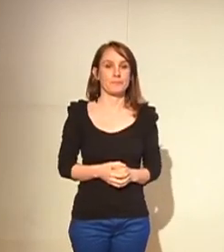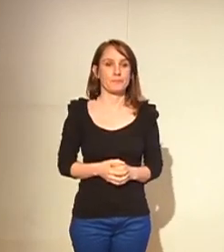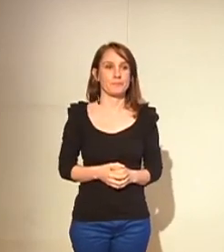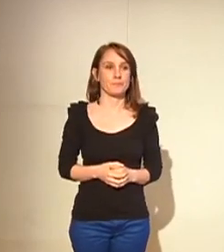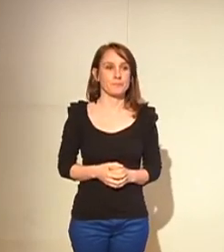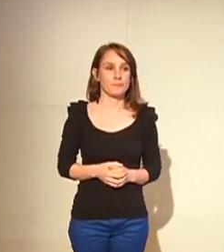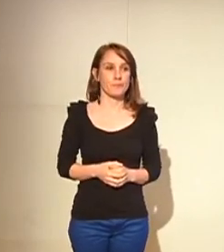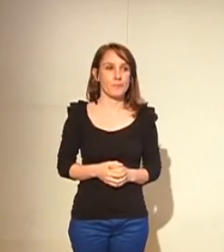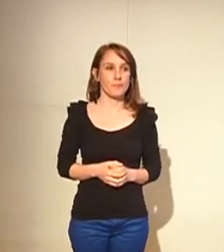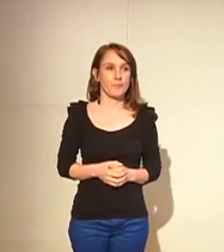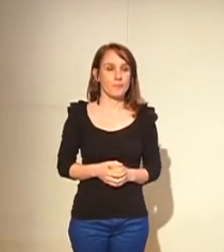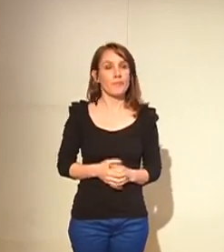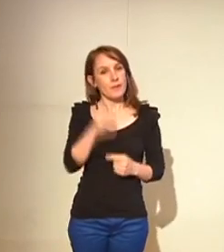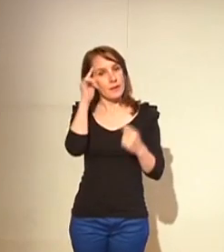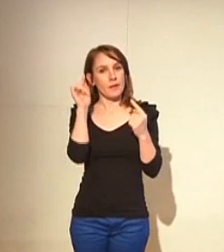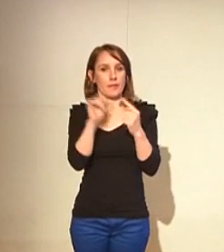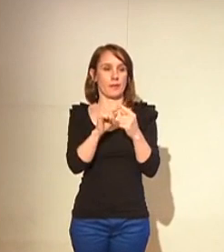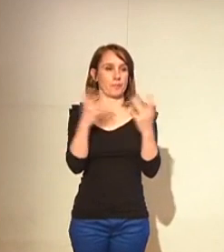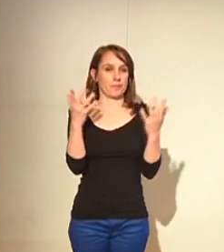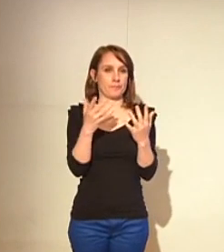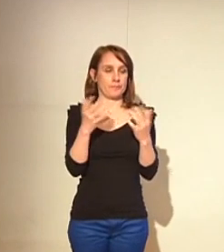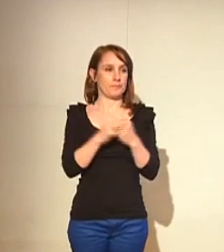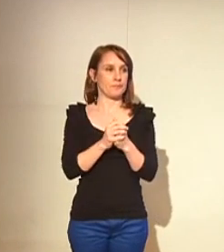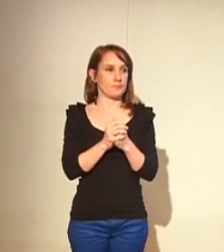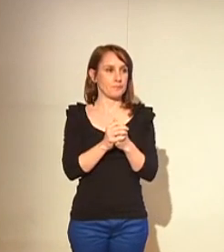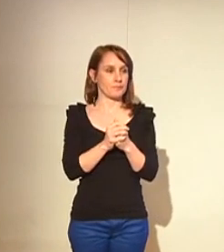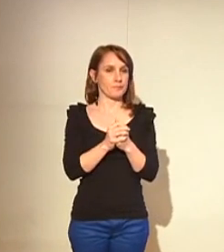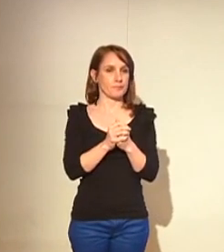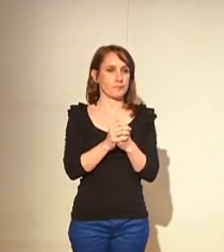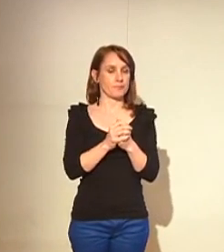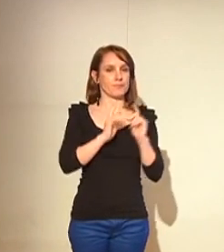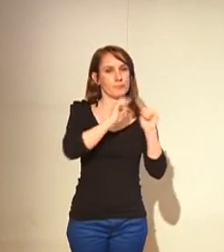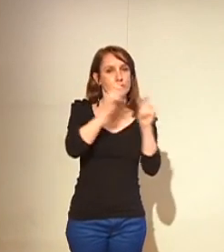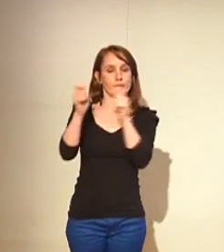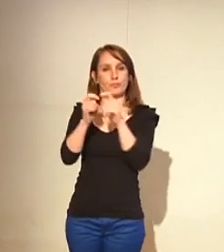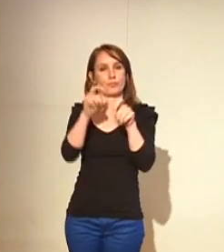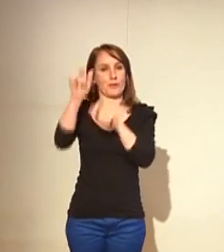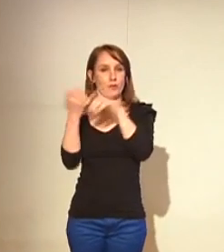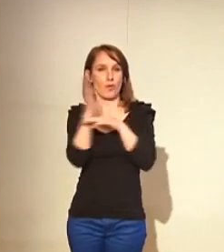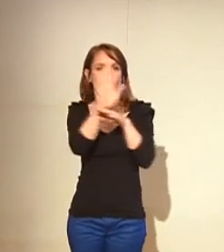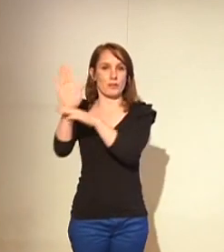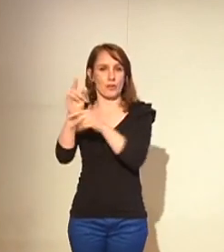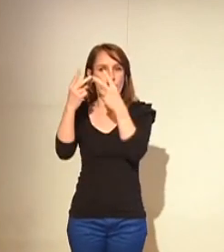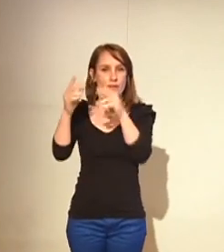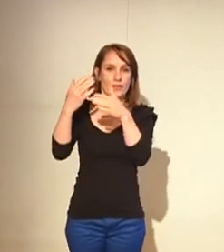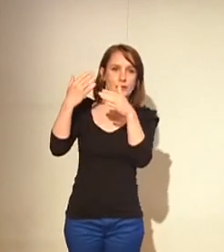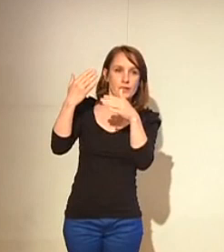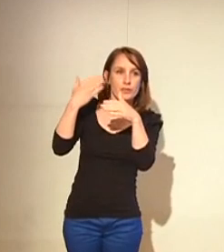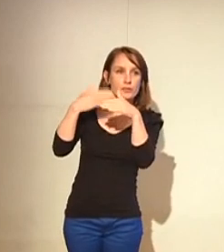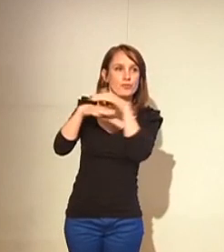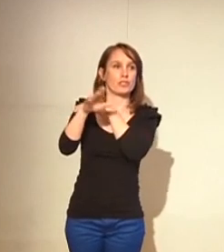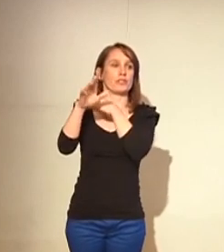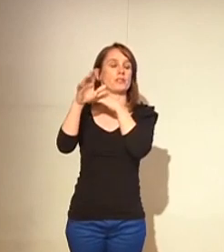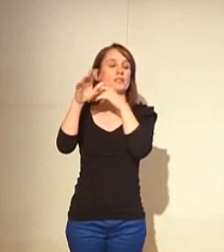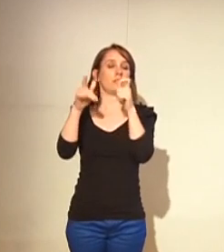28 qui concerne nos désignations les désignations des représentants de la Ville au sein des instances